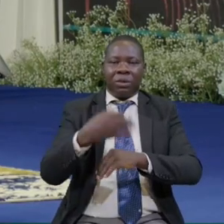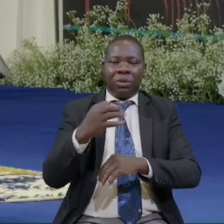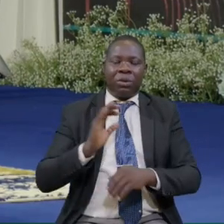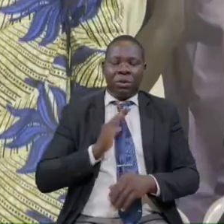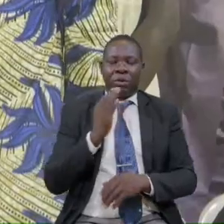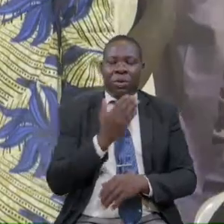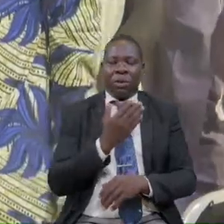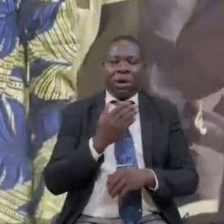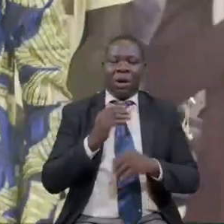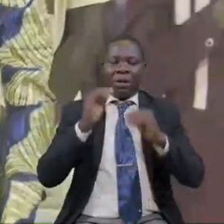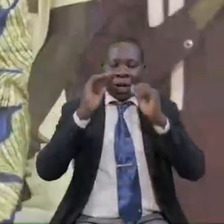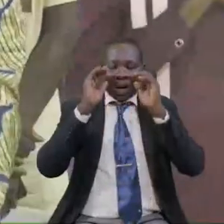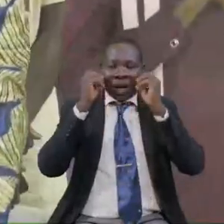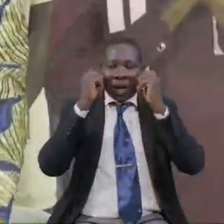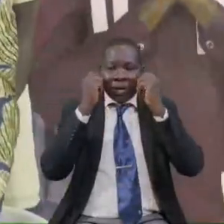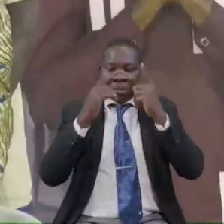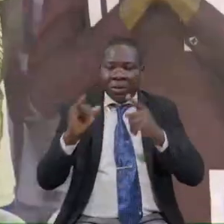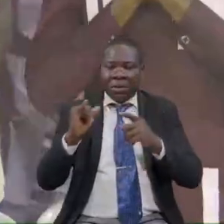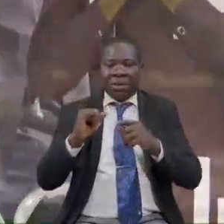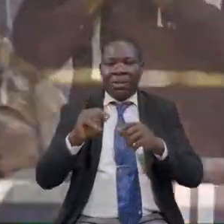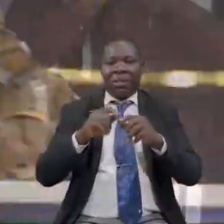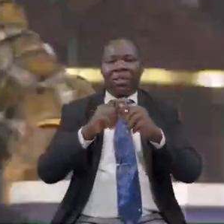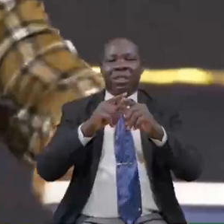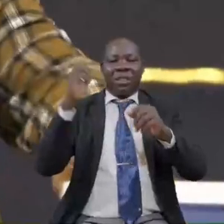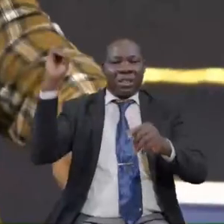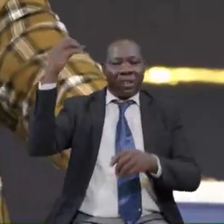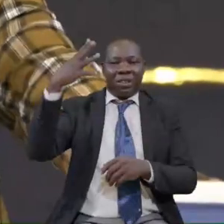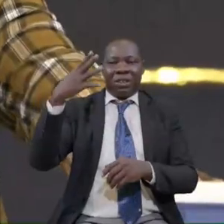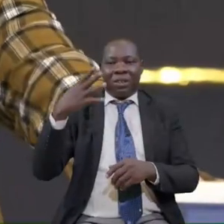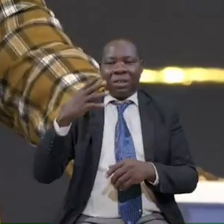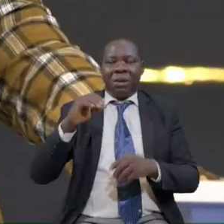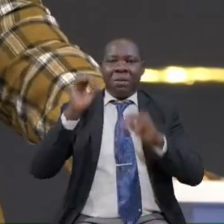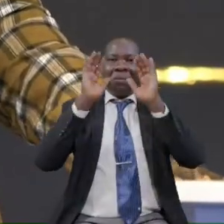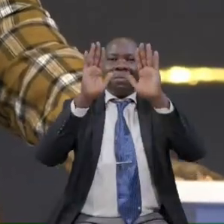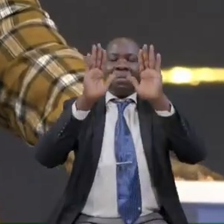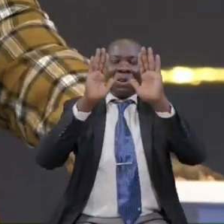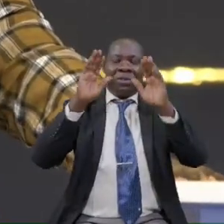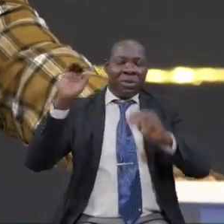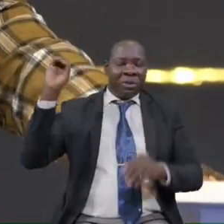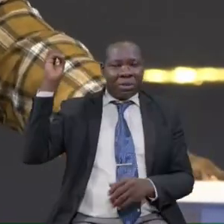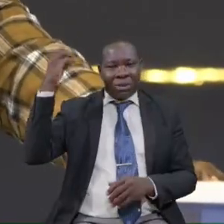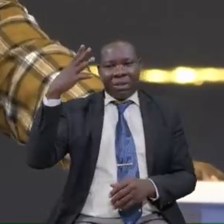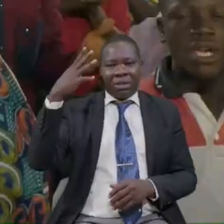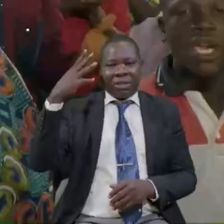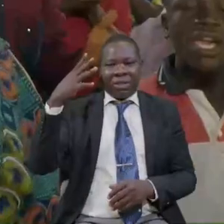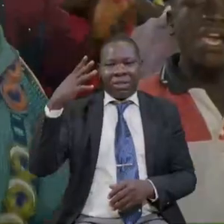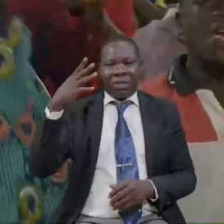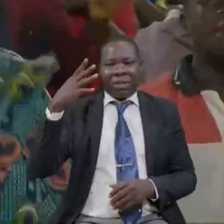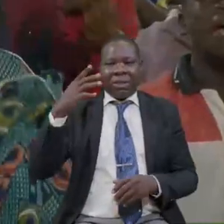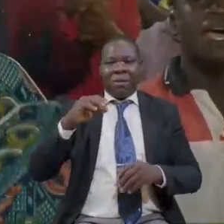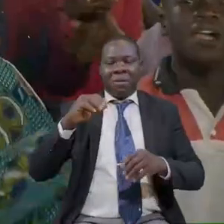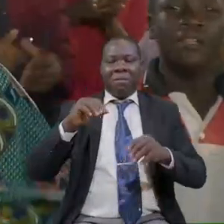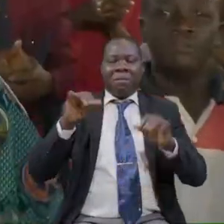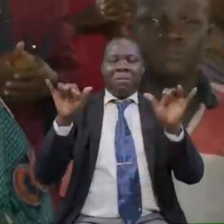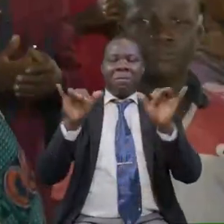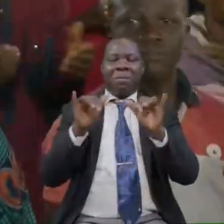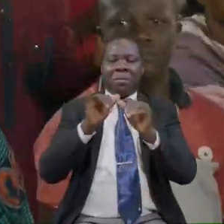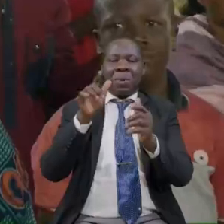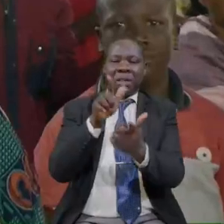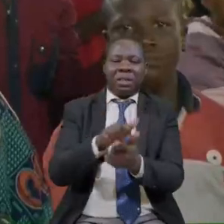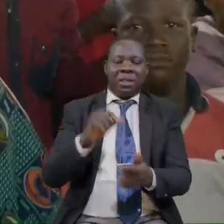la soirée de la grâce merveilleuse, la grâce merveilleuse, la grâce